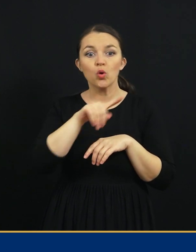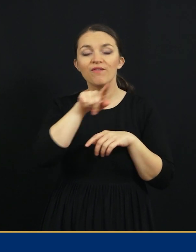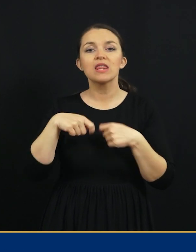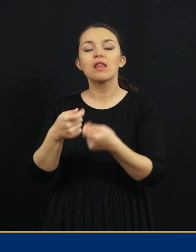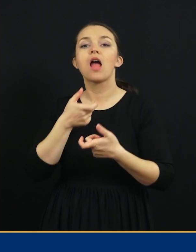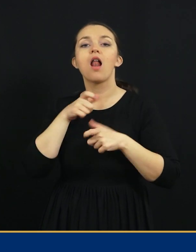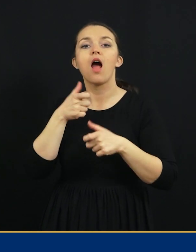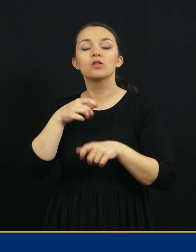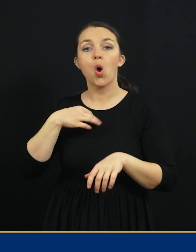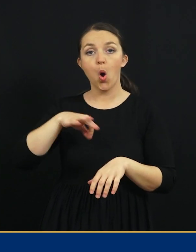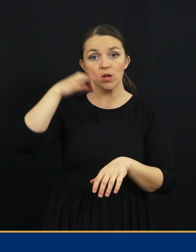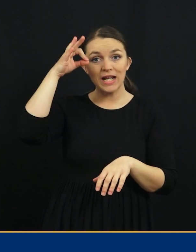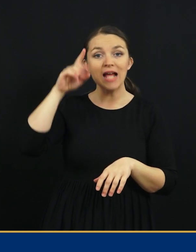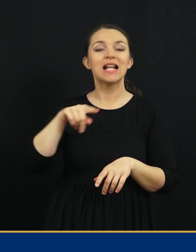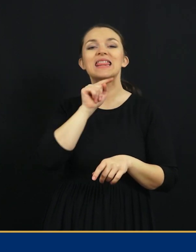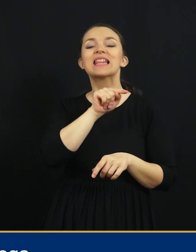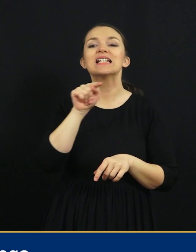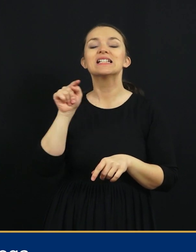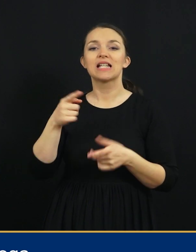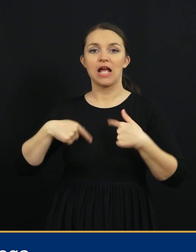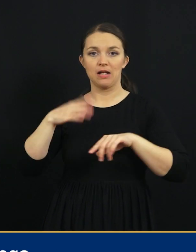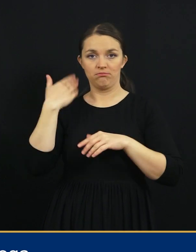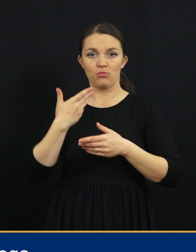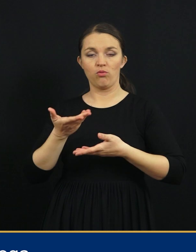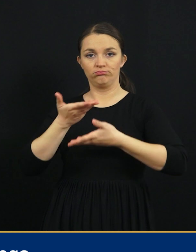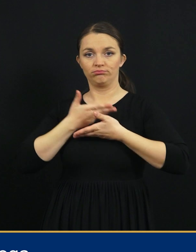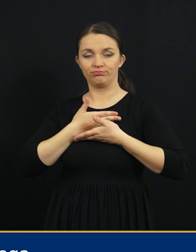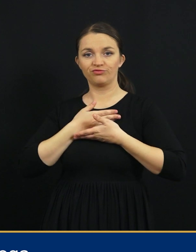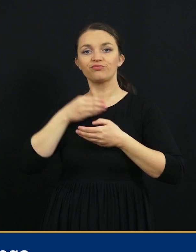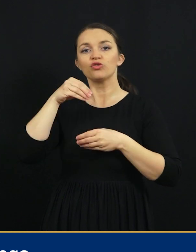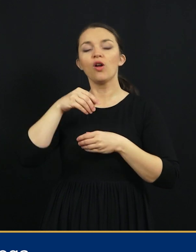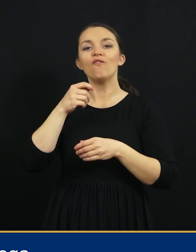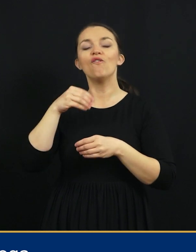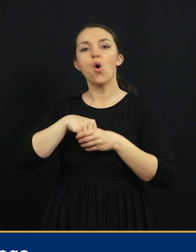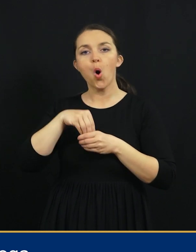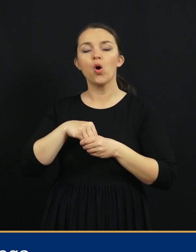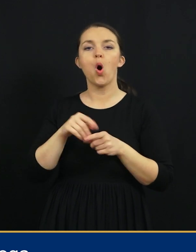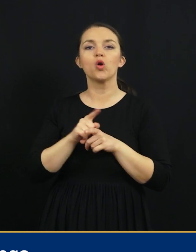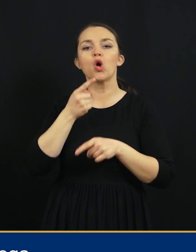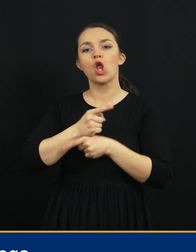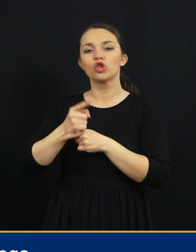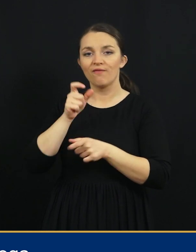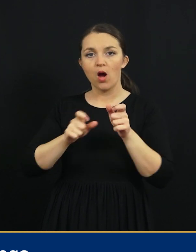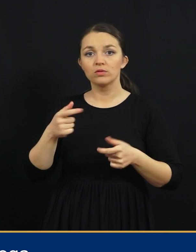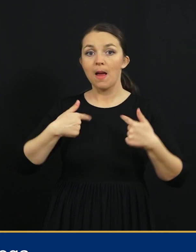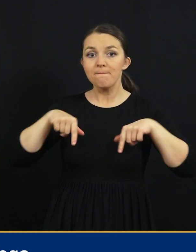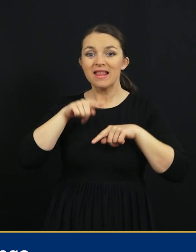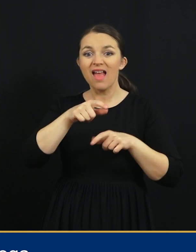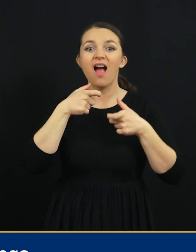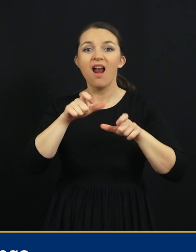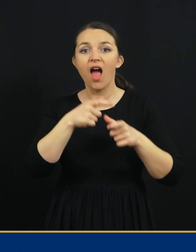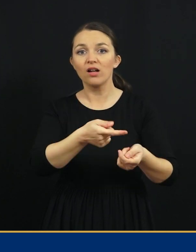dajete glas, ki ga odrasli in tisti, ki nam je bila zaupana vloga odločevalcev, preprosto moramo